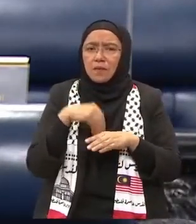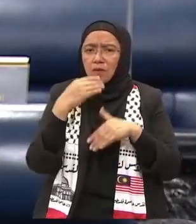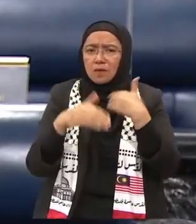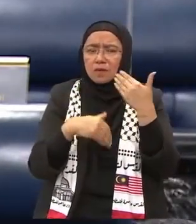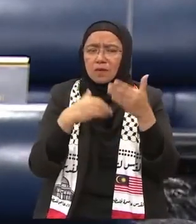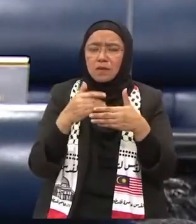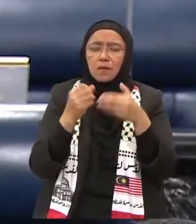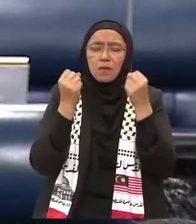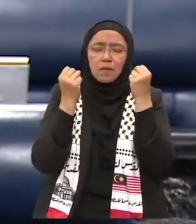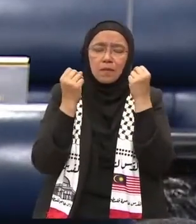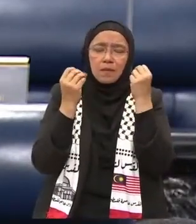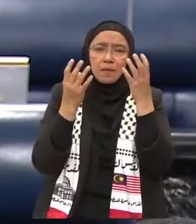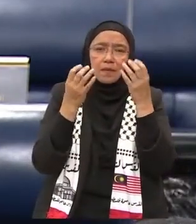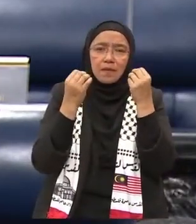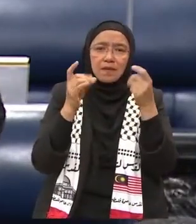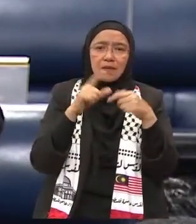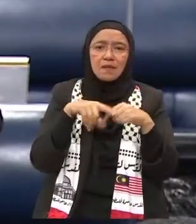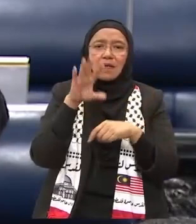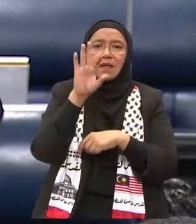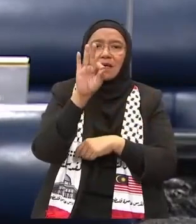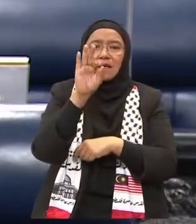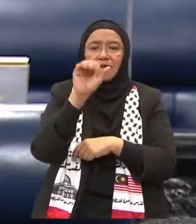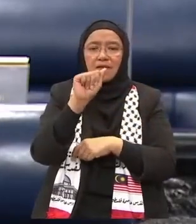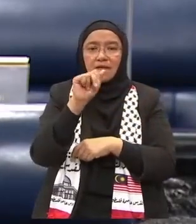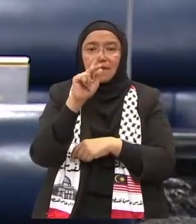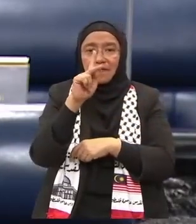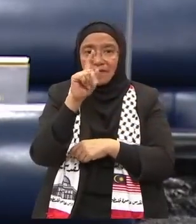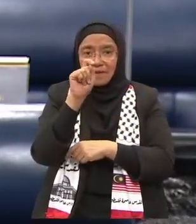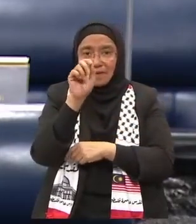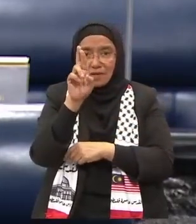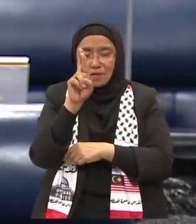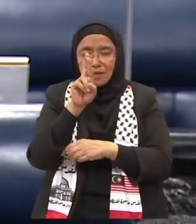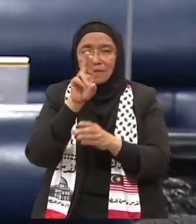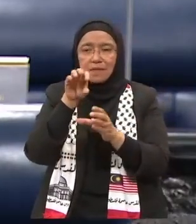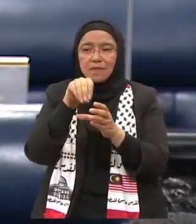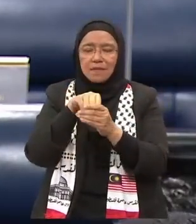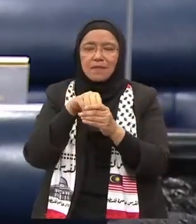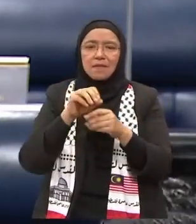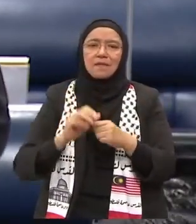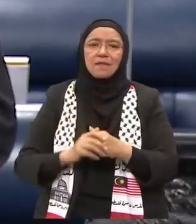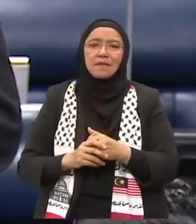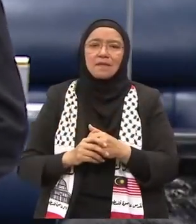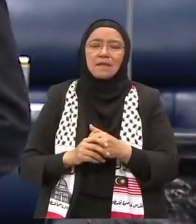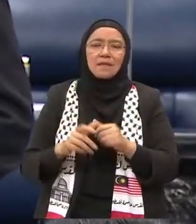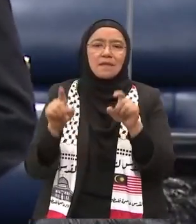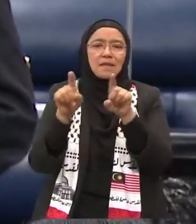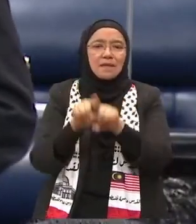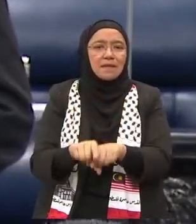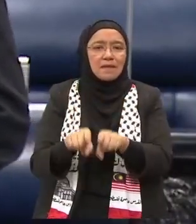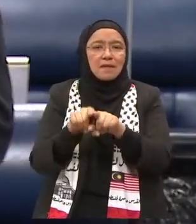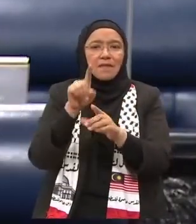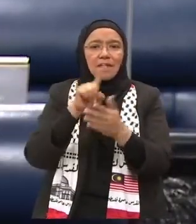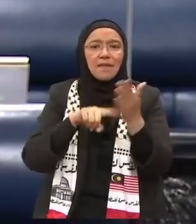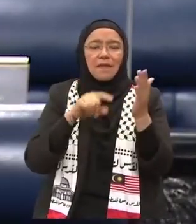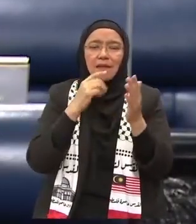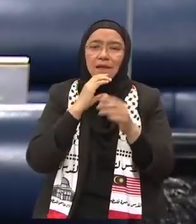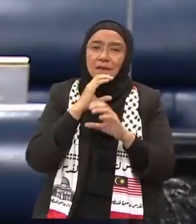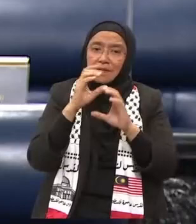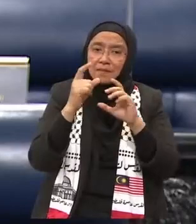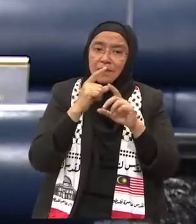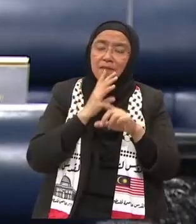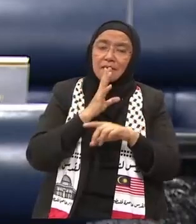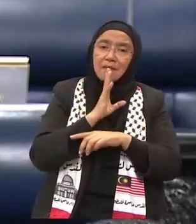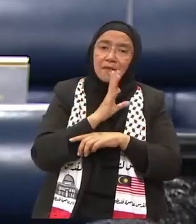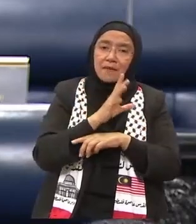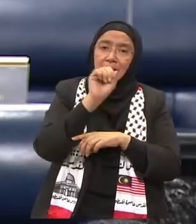dalam kajian tersebut oleh SPR seperti yang telah pun dibangkitkan oleh yang berhormat tadi